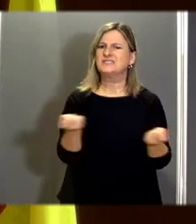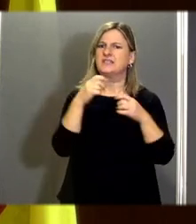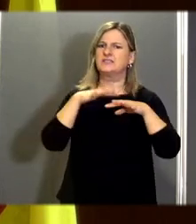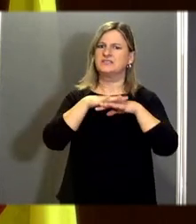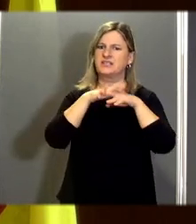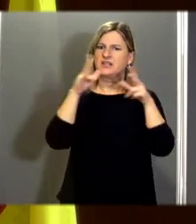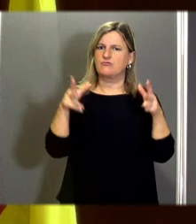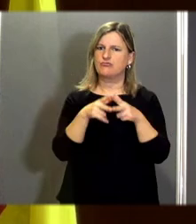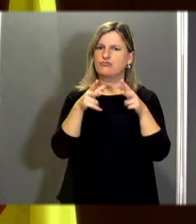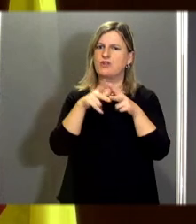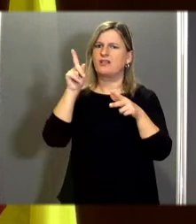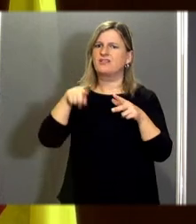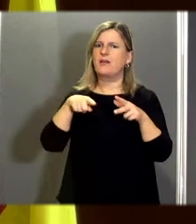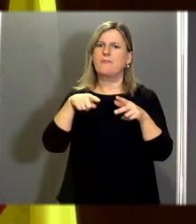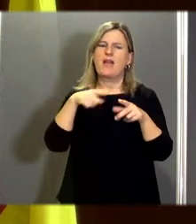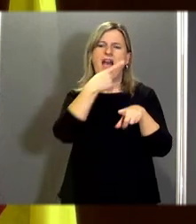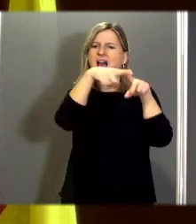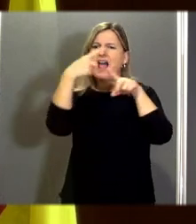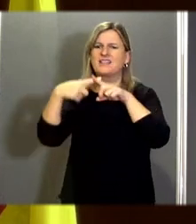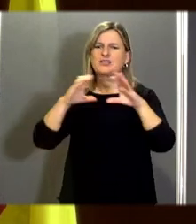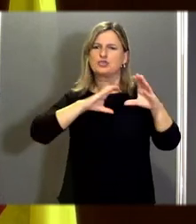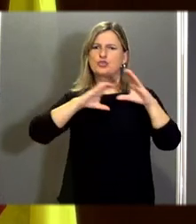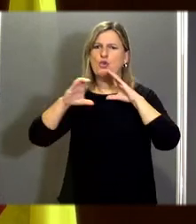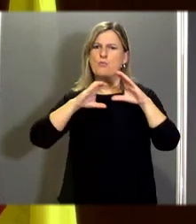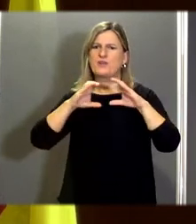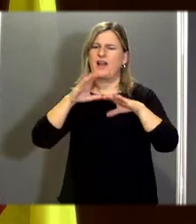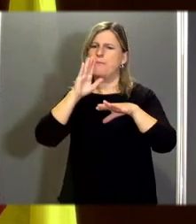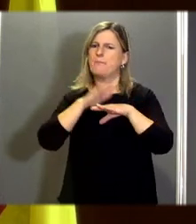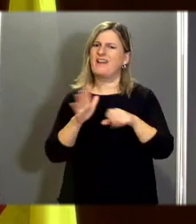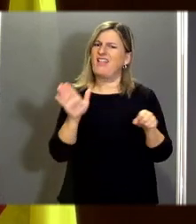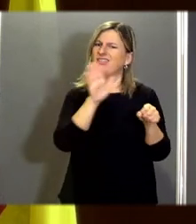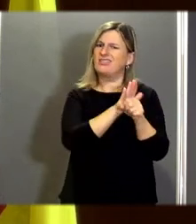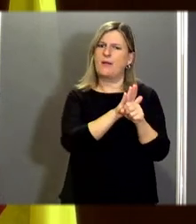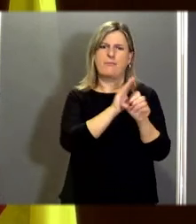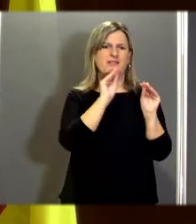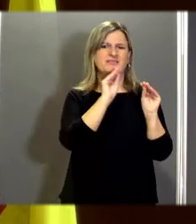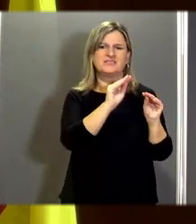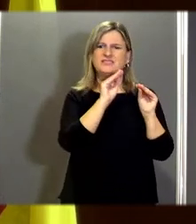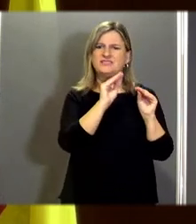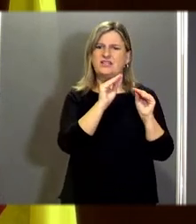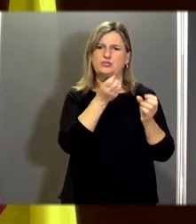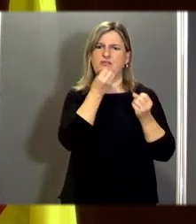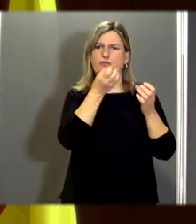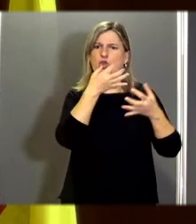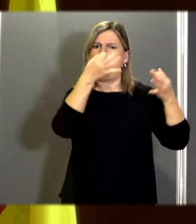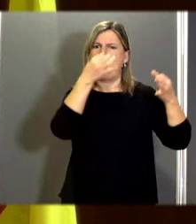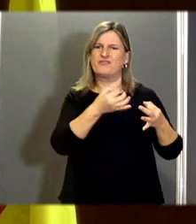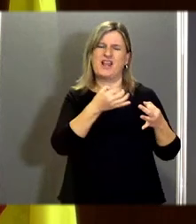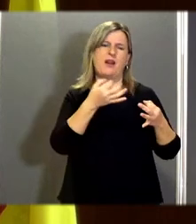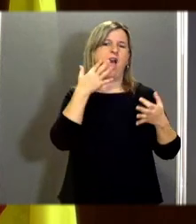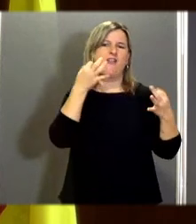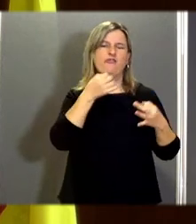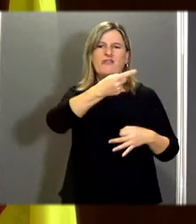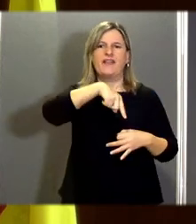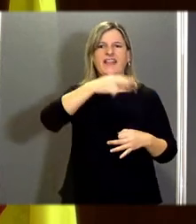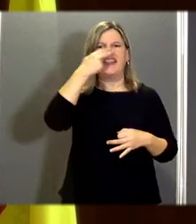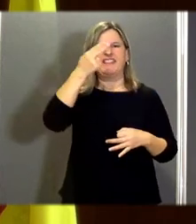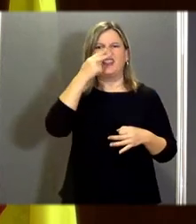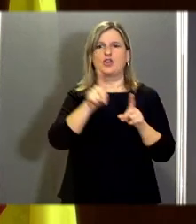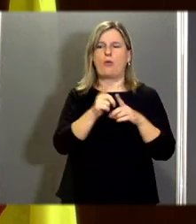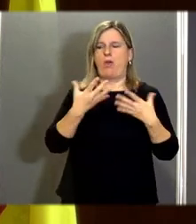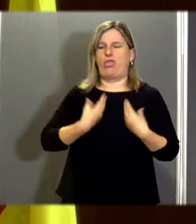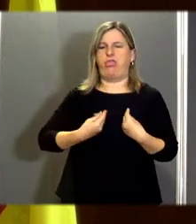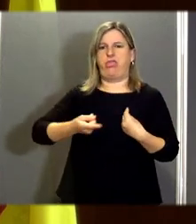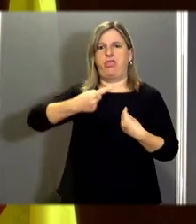altres formes de comunicació per contrarrestar les informacions oficials interessades en la desmoralització i